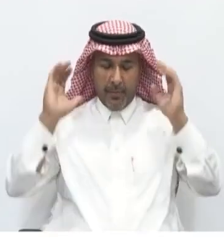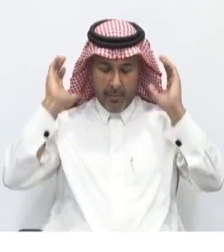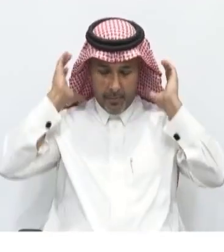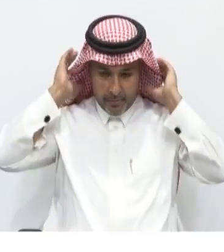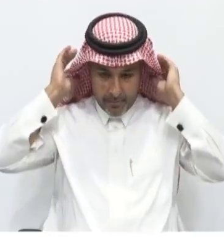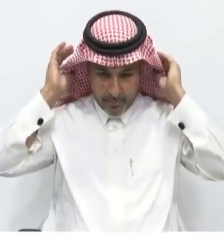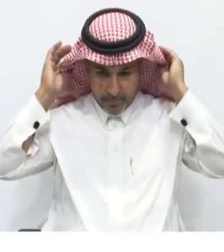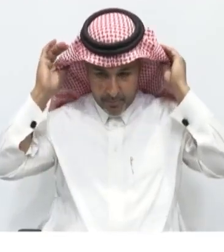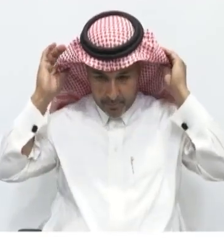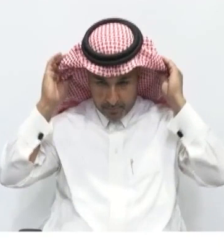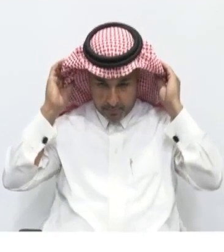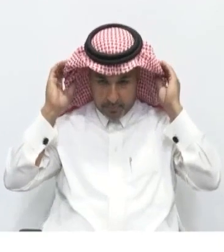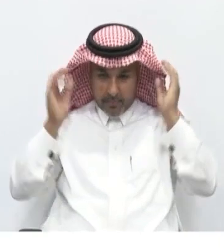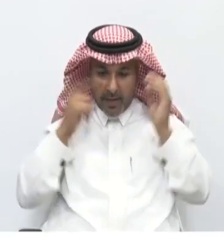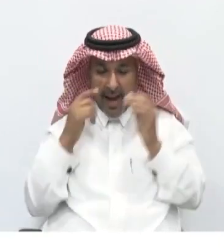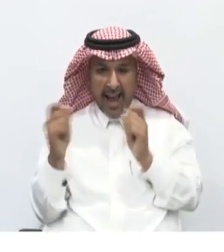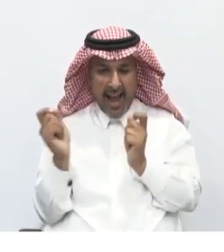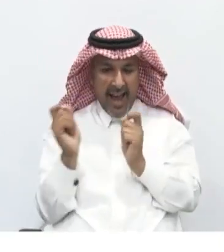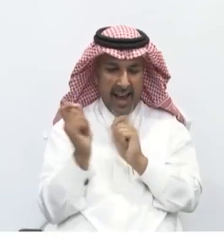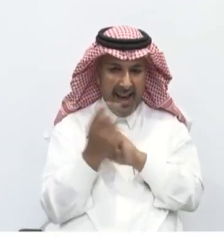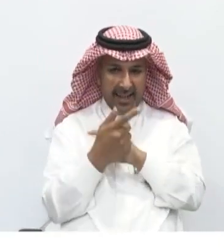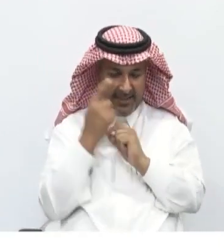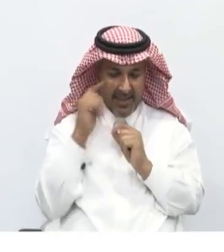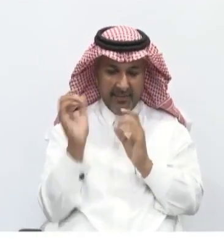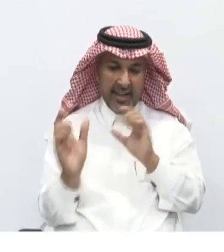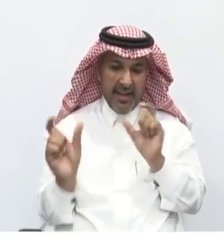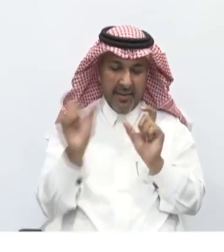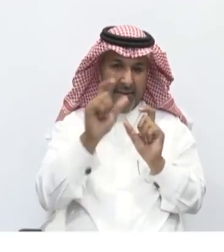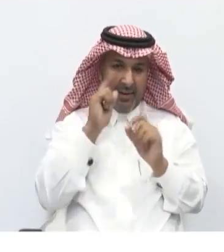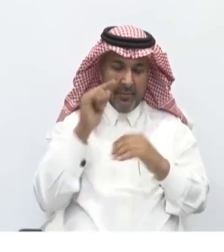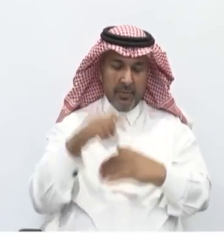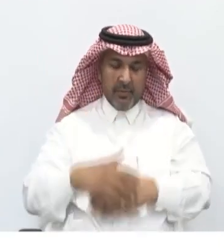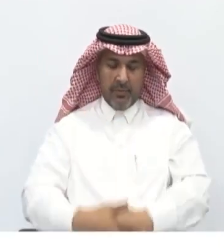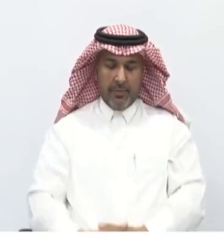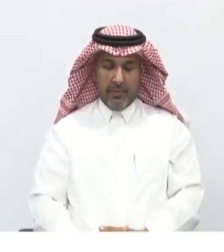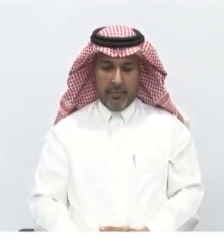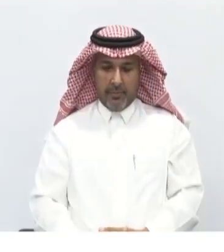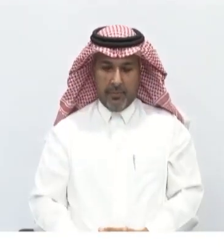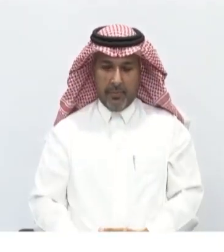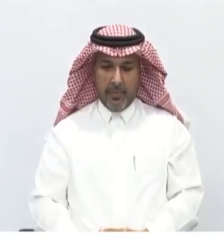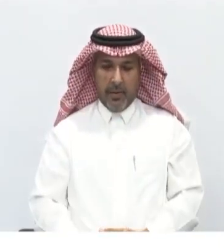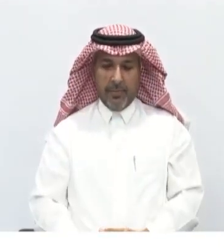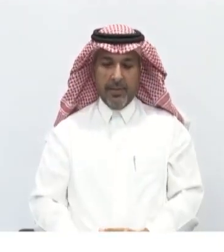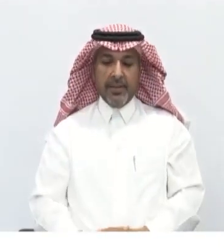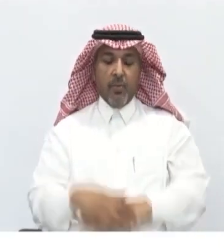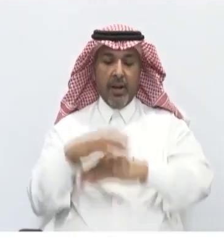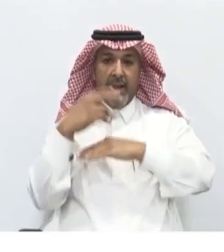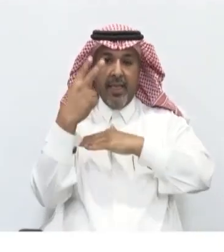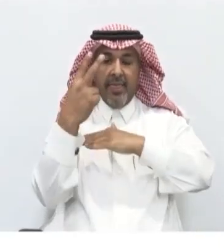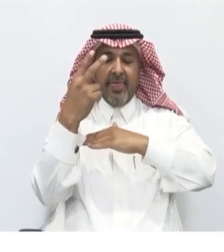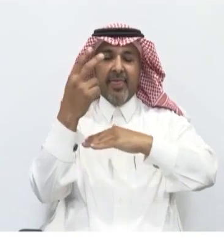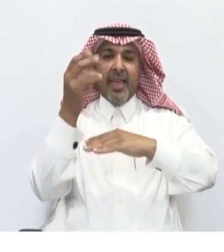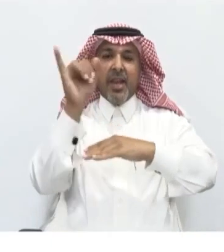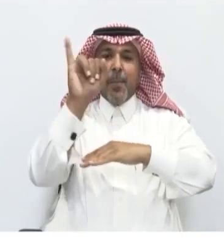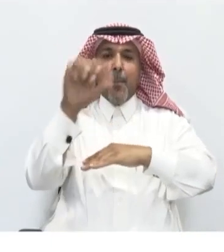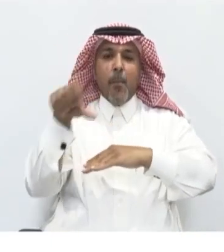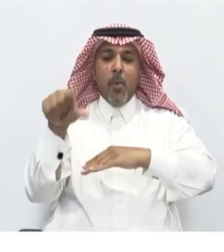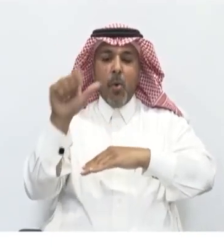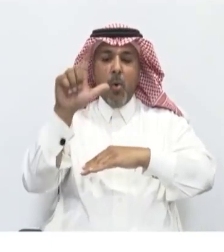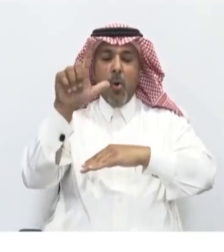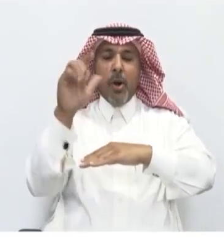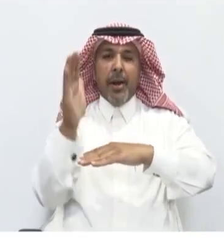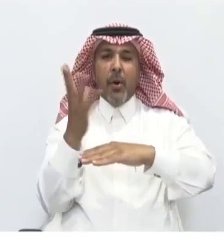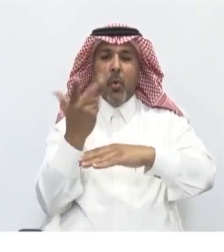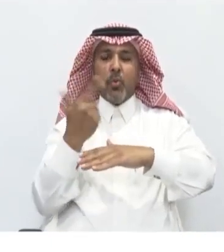وايضا مولات بروميد البوتاسيوم البوتاسيوم اذا الكسر الخامس سنثبت الان